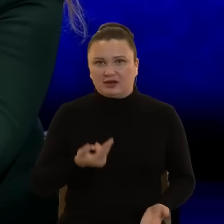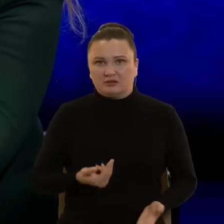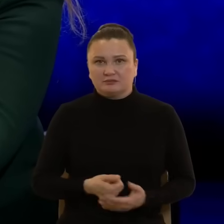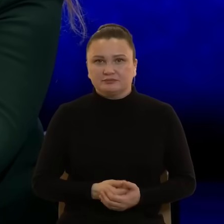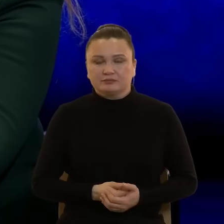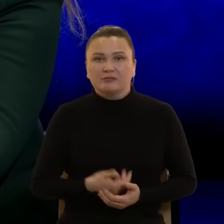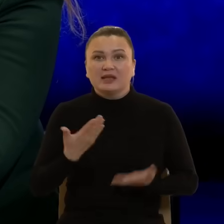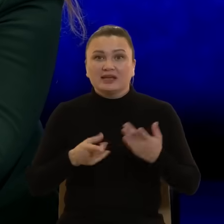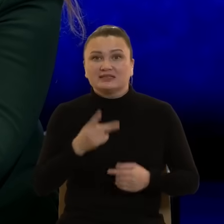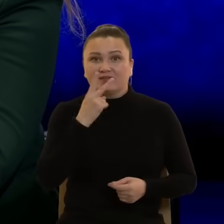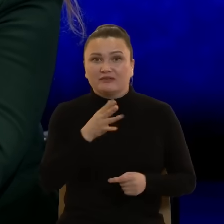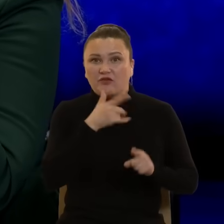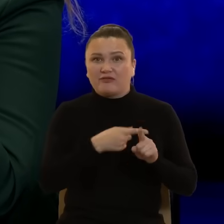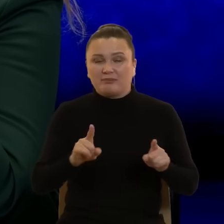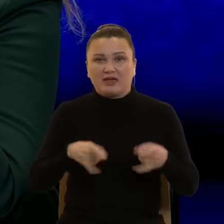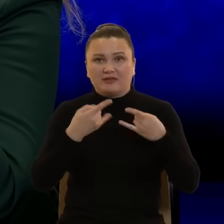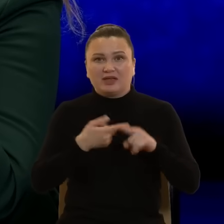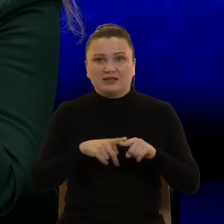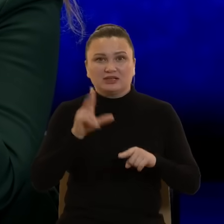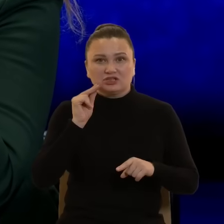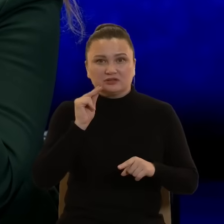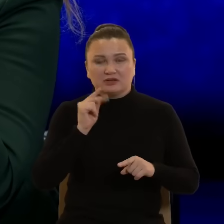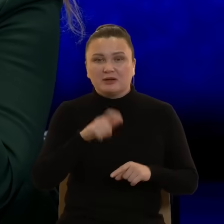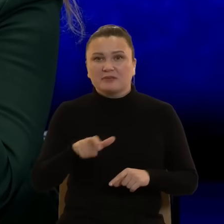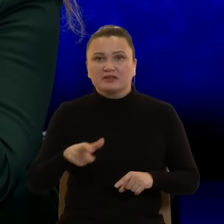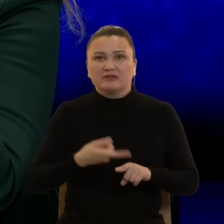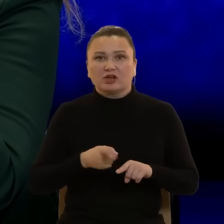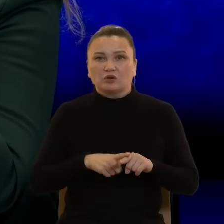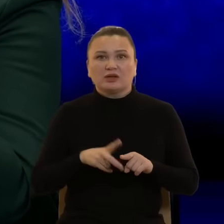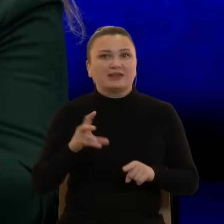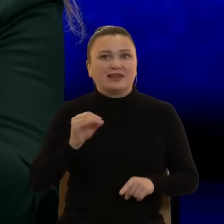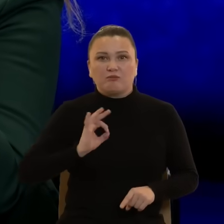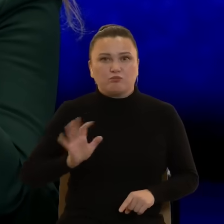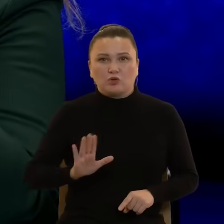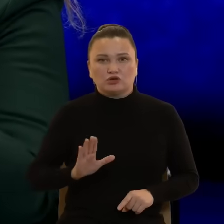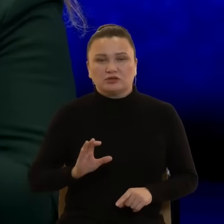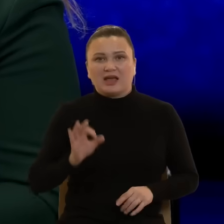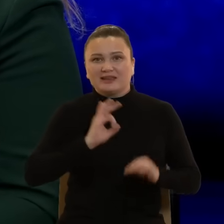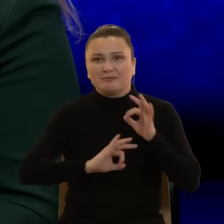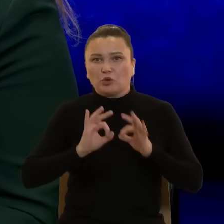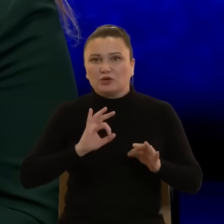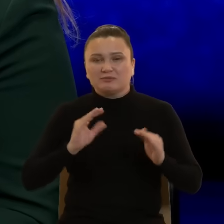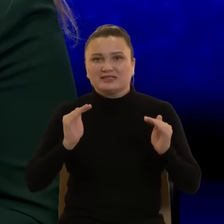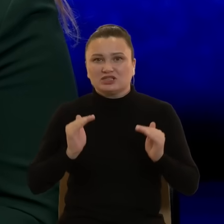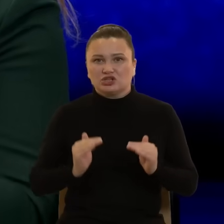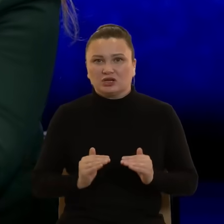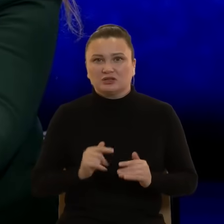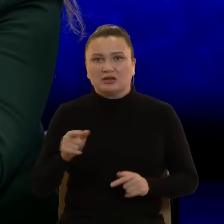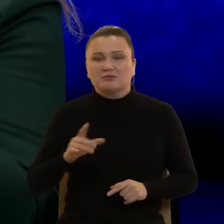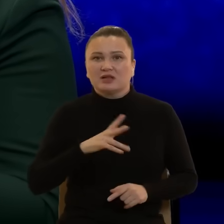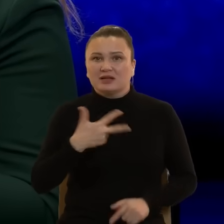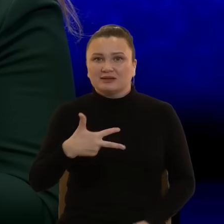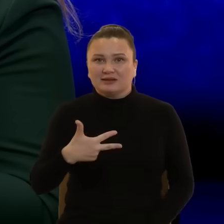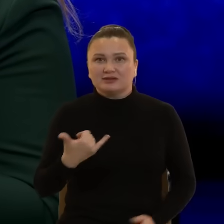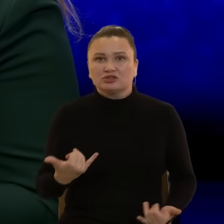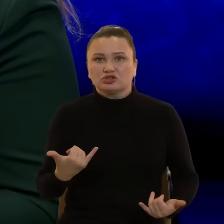и если вы видите, что в ходе эфира эта цифра пациентов, которые не пользуются антибиотиками, снижается. Она была